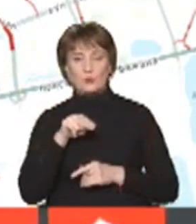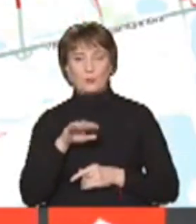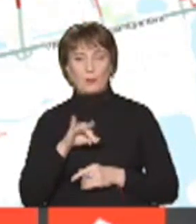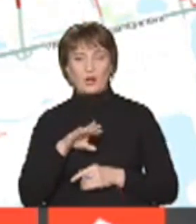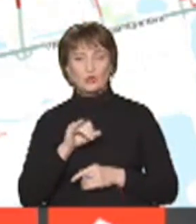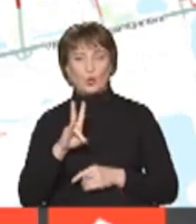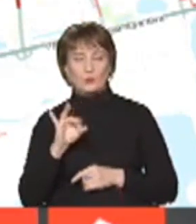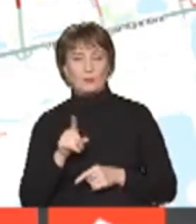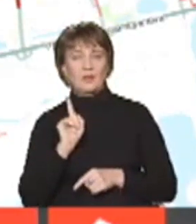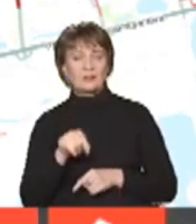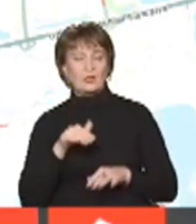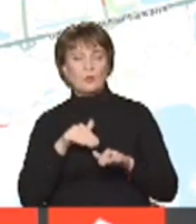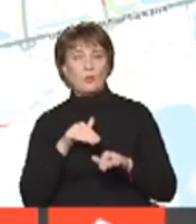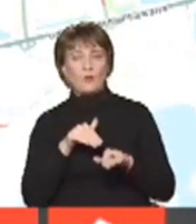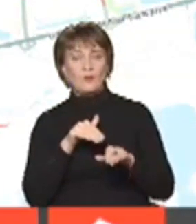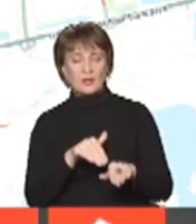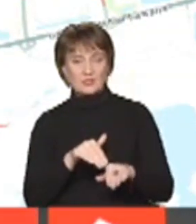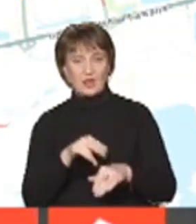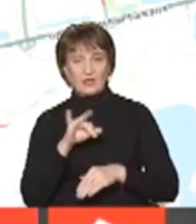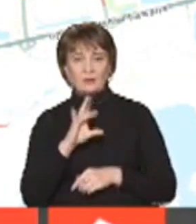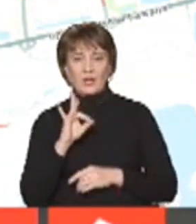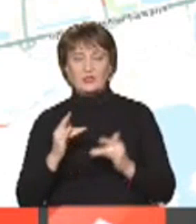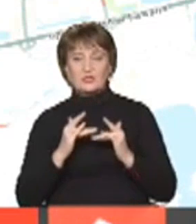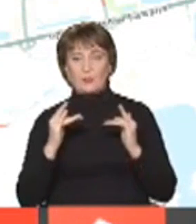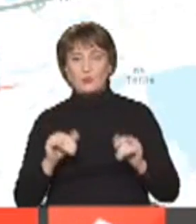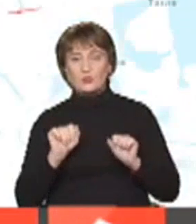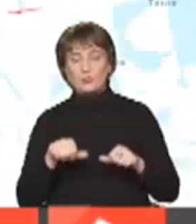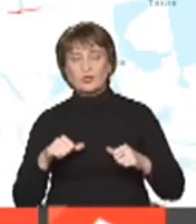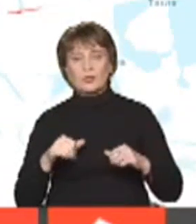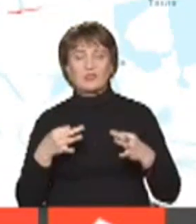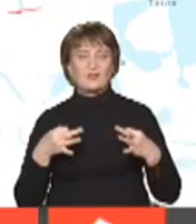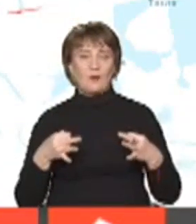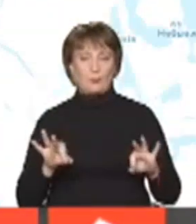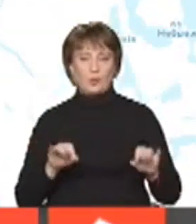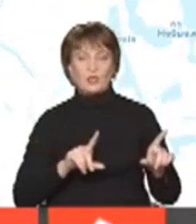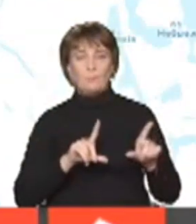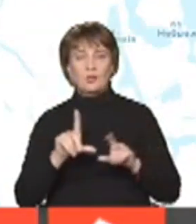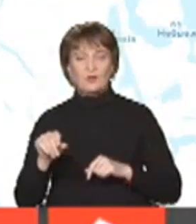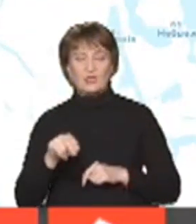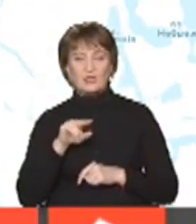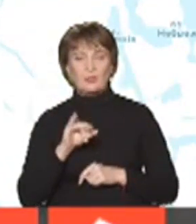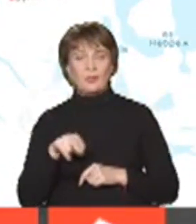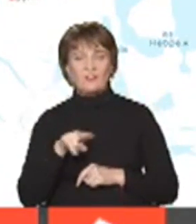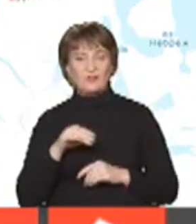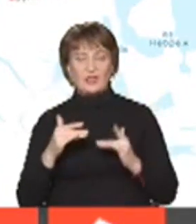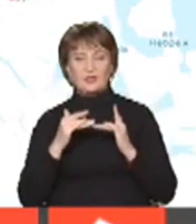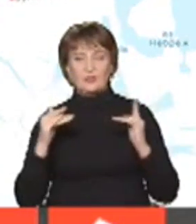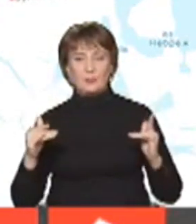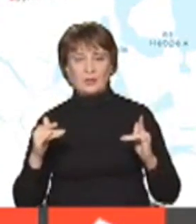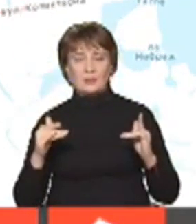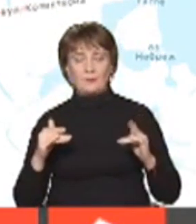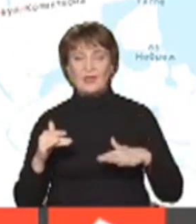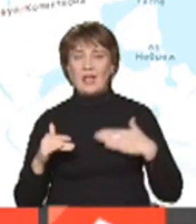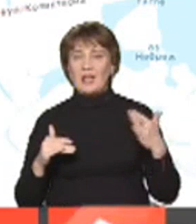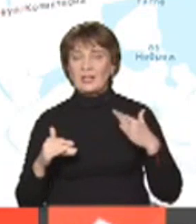Теж повільно досить рухається Дарни. Ським мостом можна вільно проїхати. Ну, натомість південний міст у бік лівого